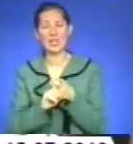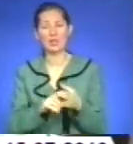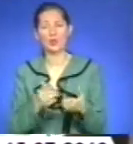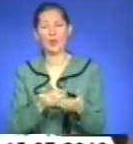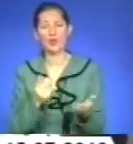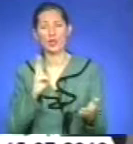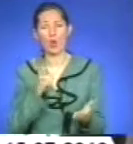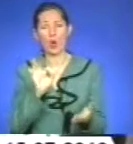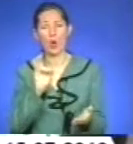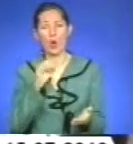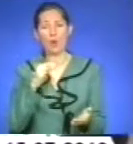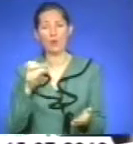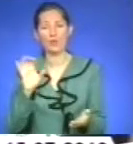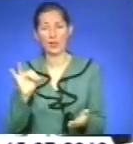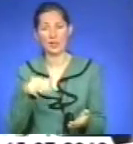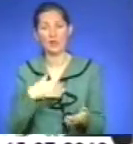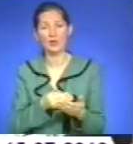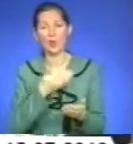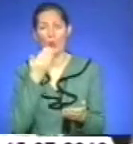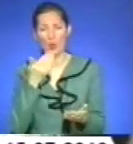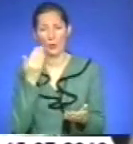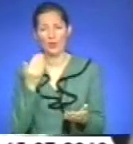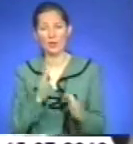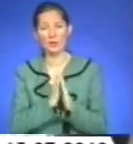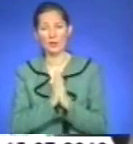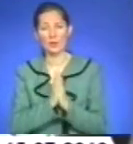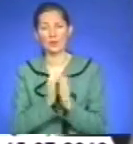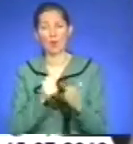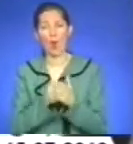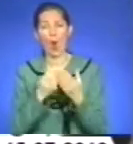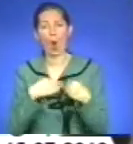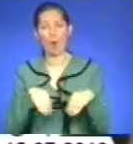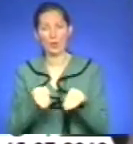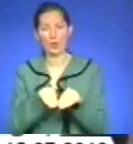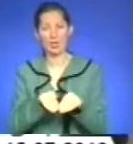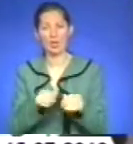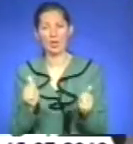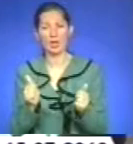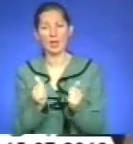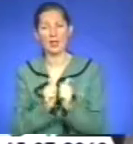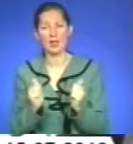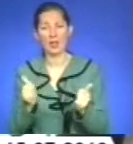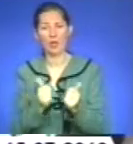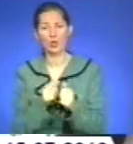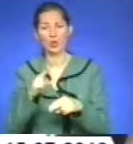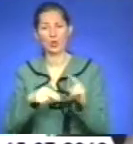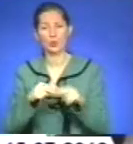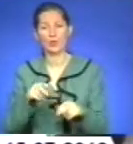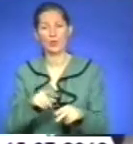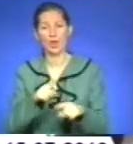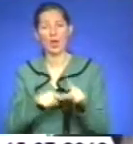своїх проповідях, в своїх молитвах призивають до об'єднання навколо розбудови рідного краю